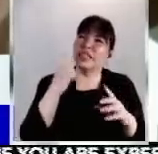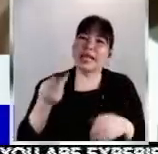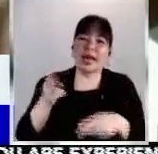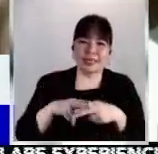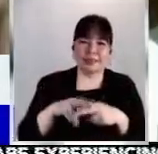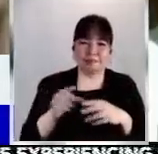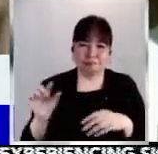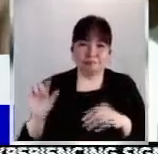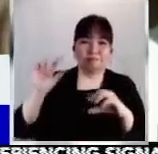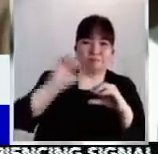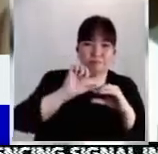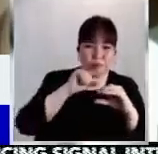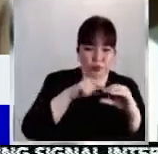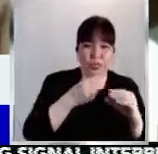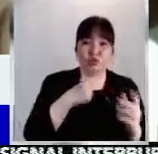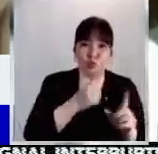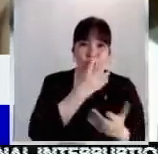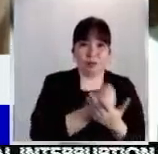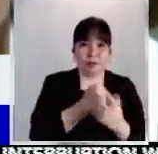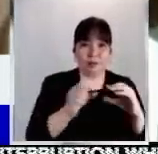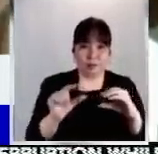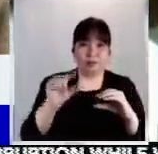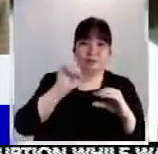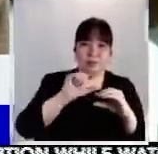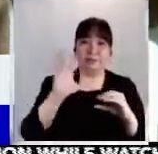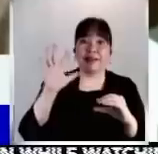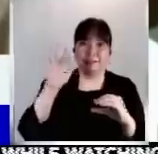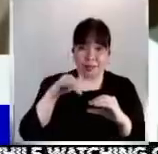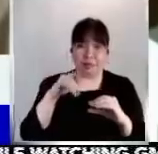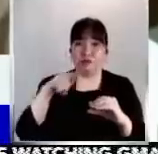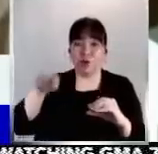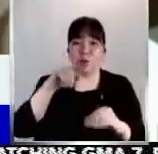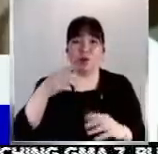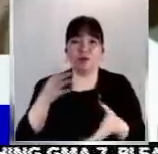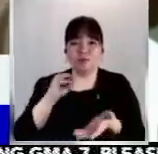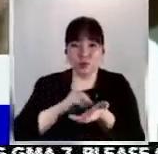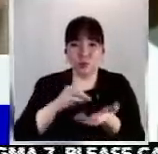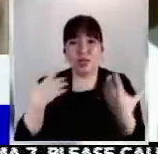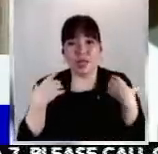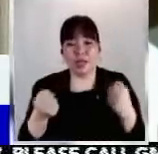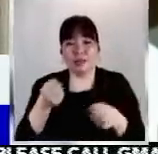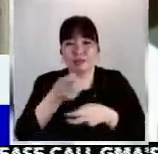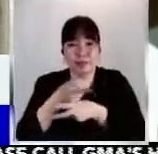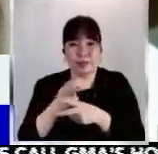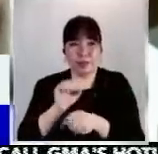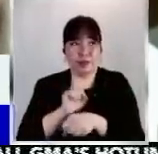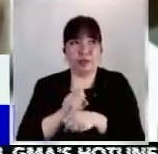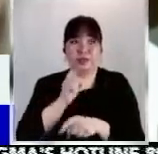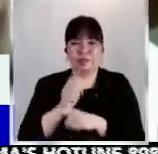sa binibigay natin ng mga salaries sa ating po mga healthcare workers. So tama po kayo, 5,000